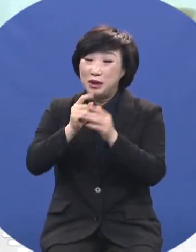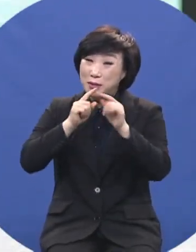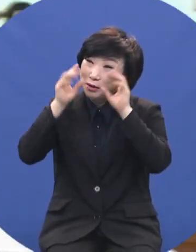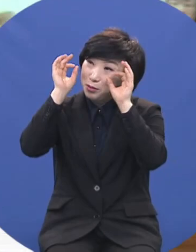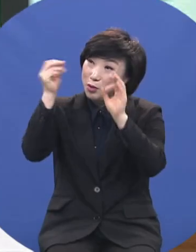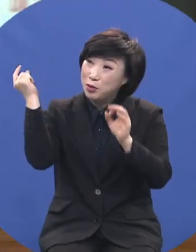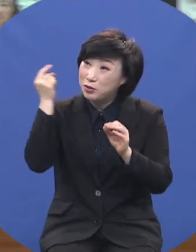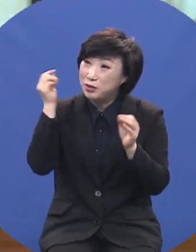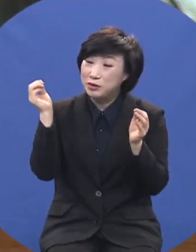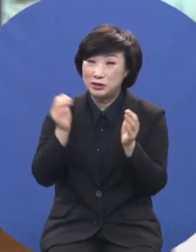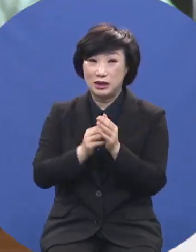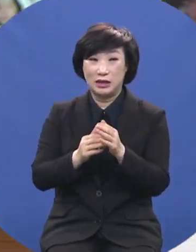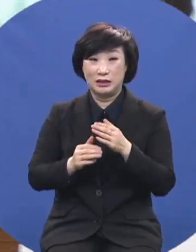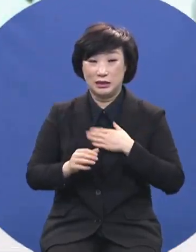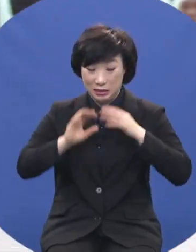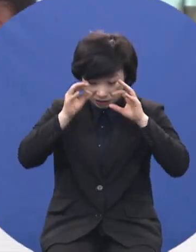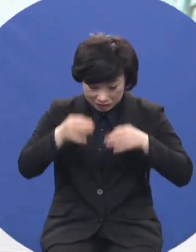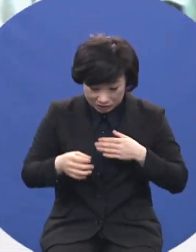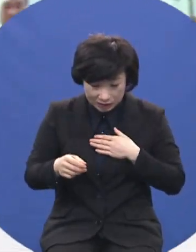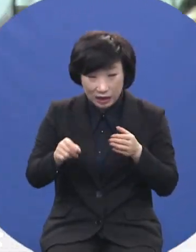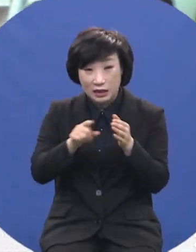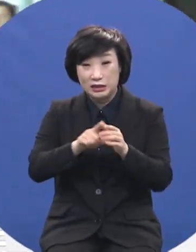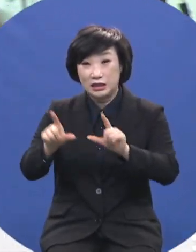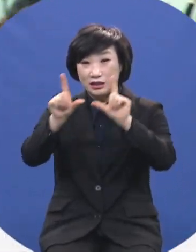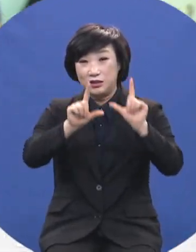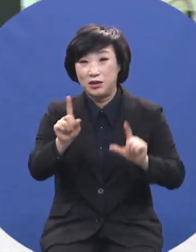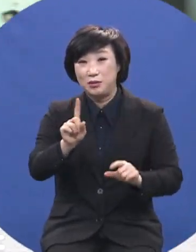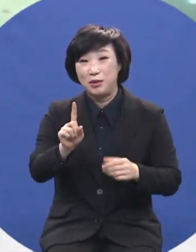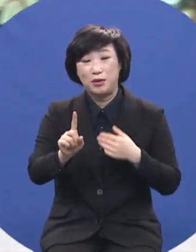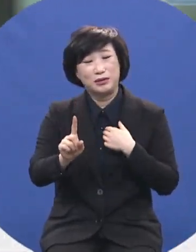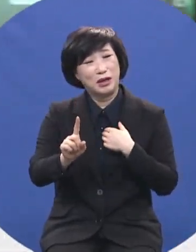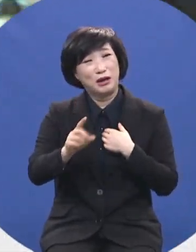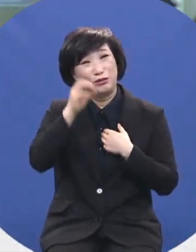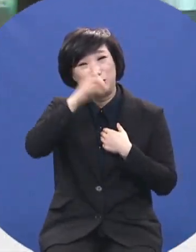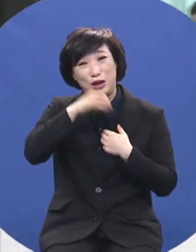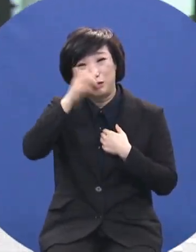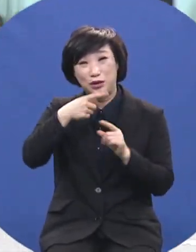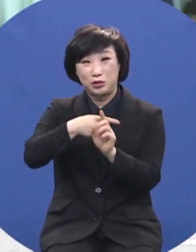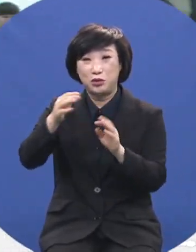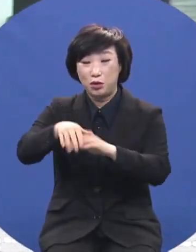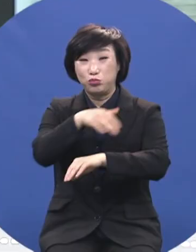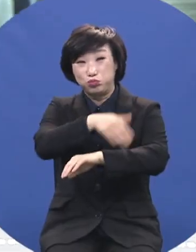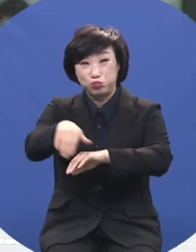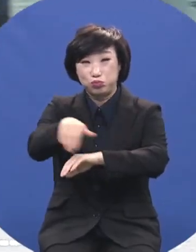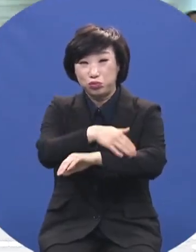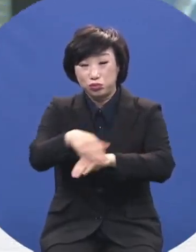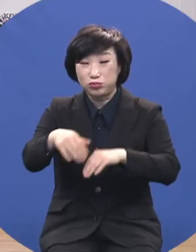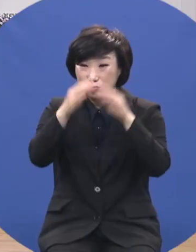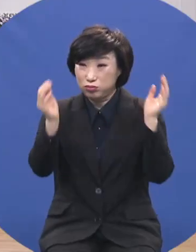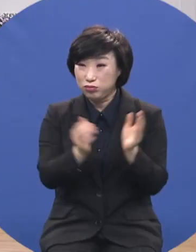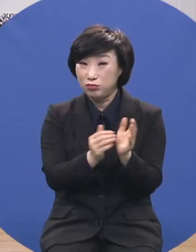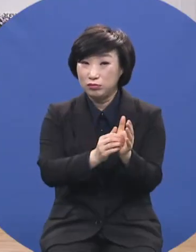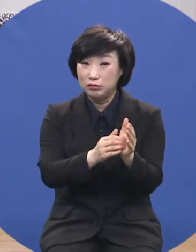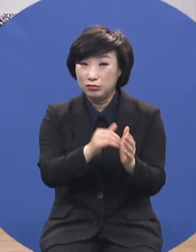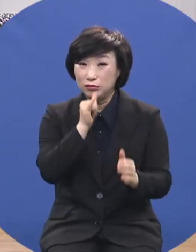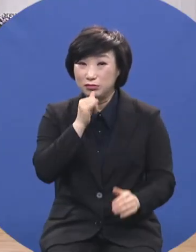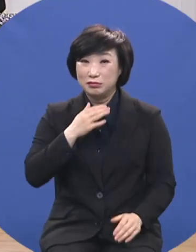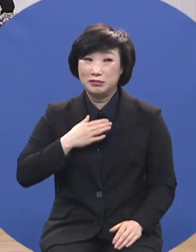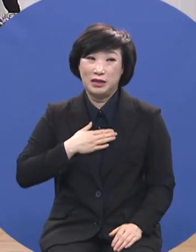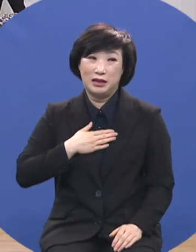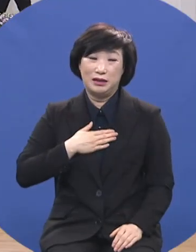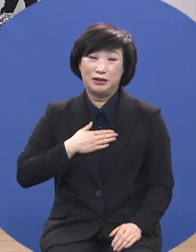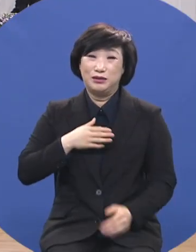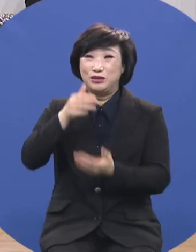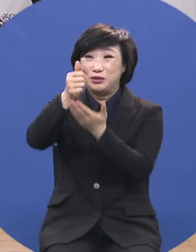들어보니 나는 신앙생활이 그냥 교회 왔다 간다는 것이 전부였네요.